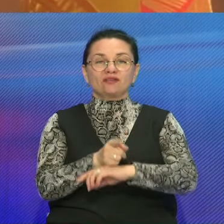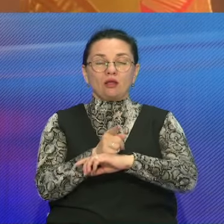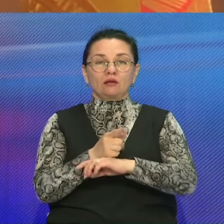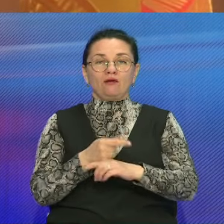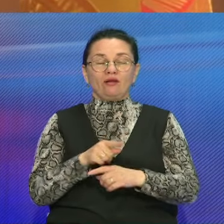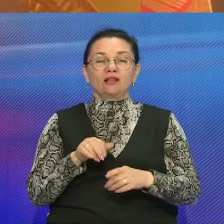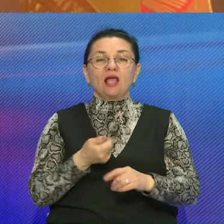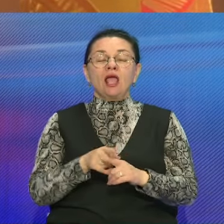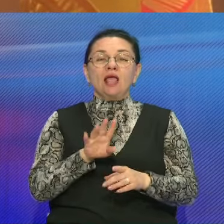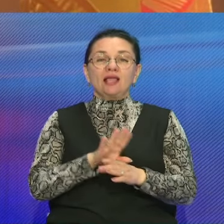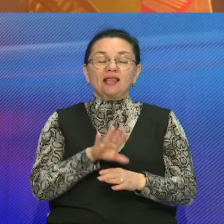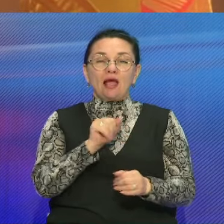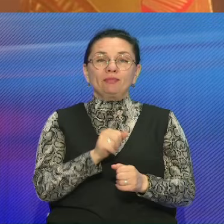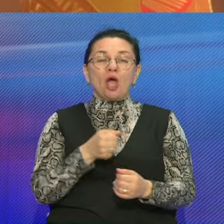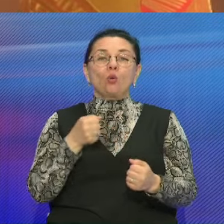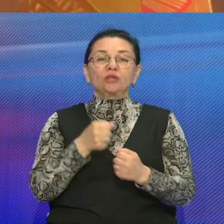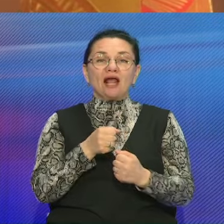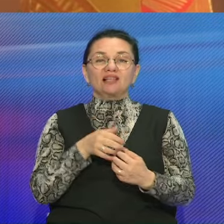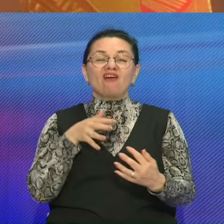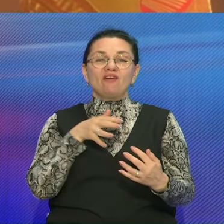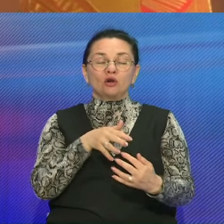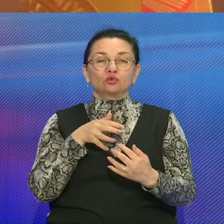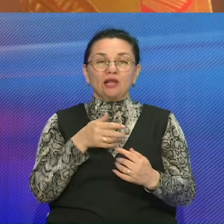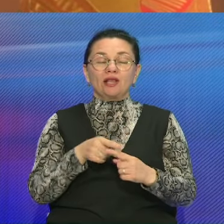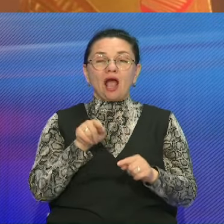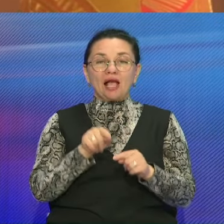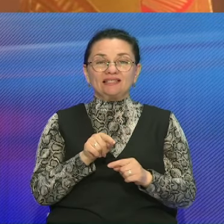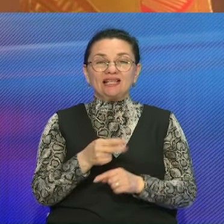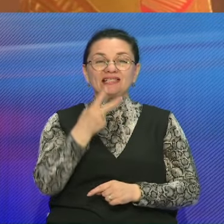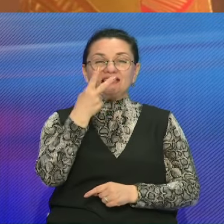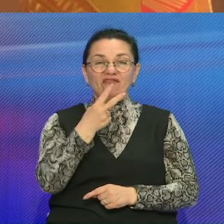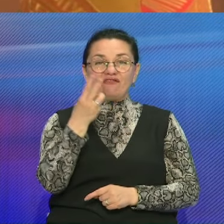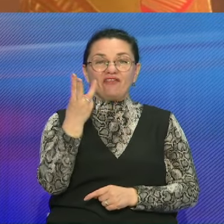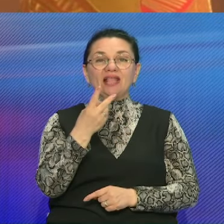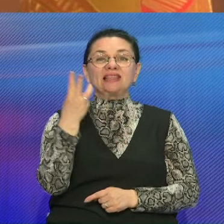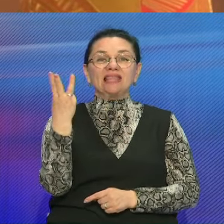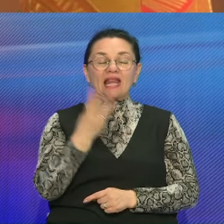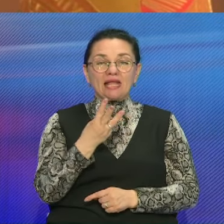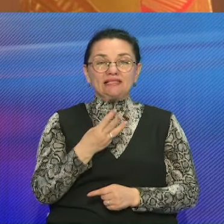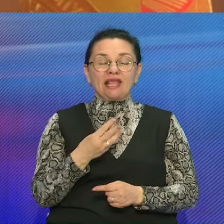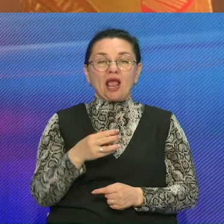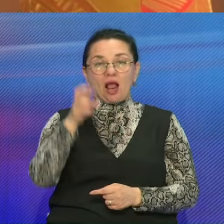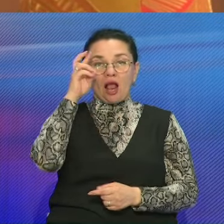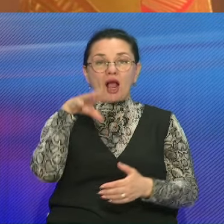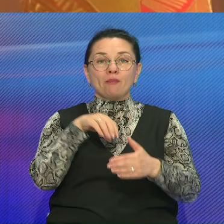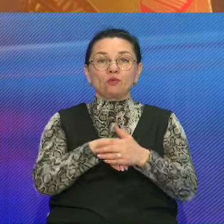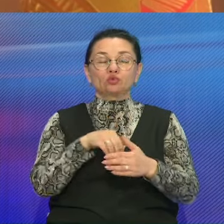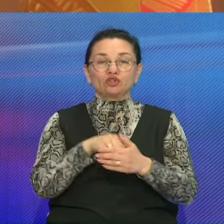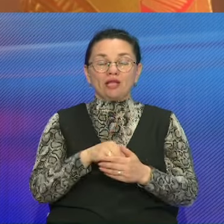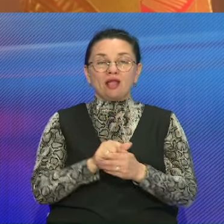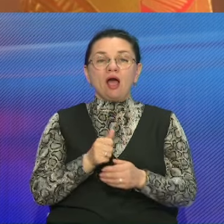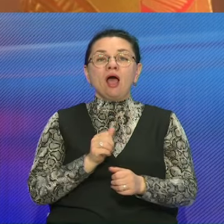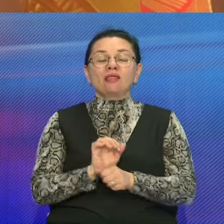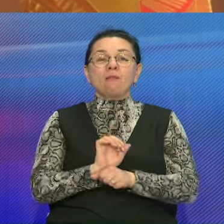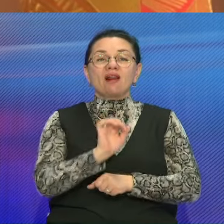расходы на ударное вооружение. А мы здесь две трети бюджета региона направляем на социальную